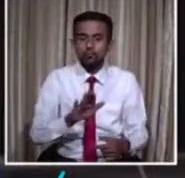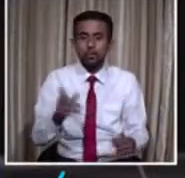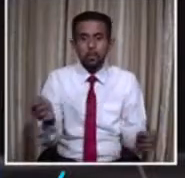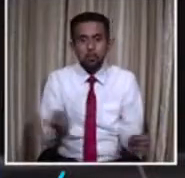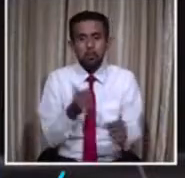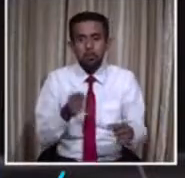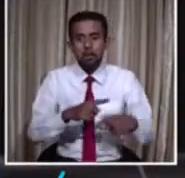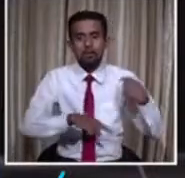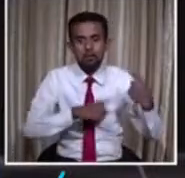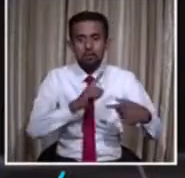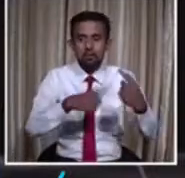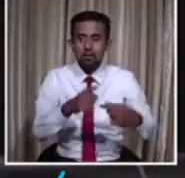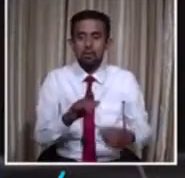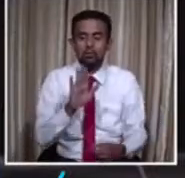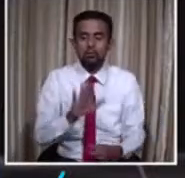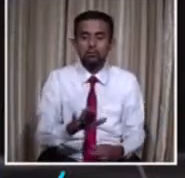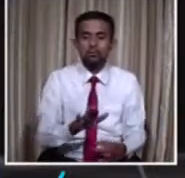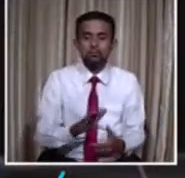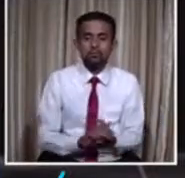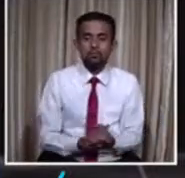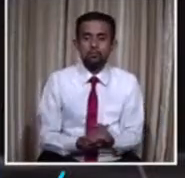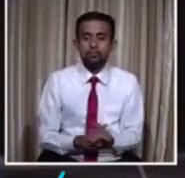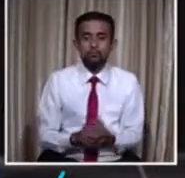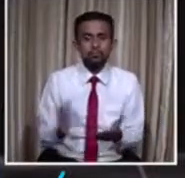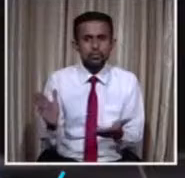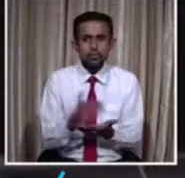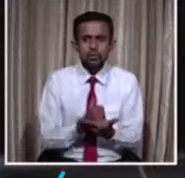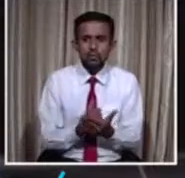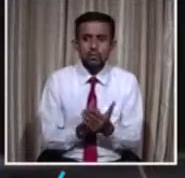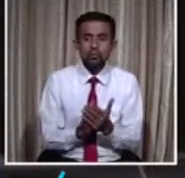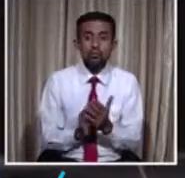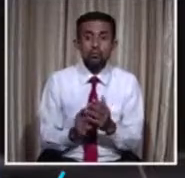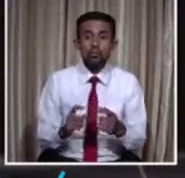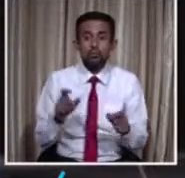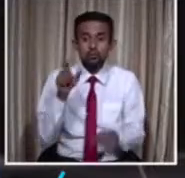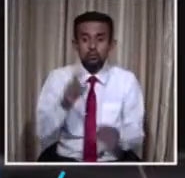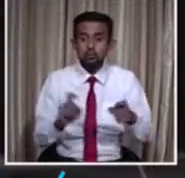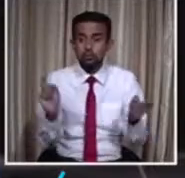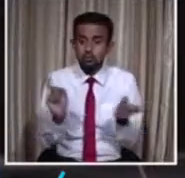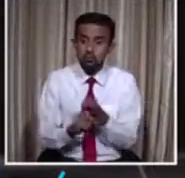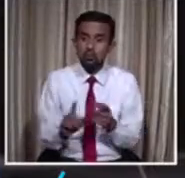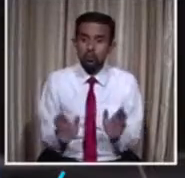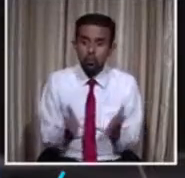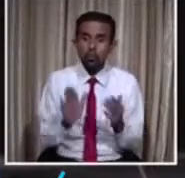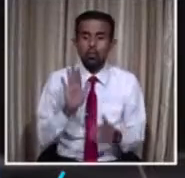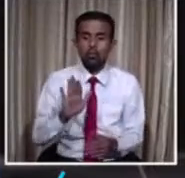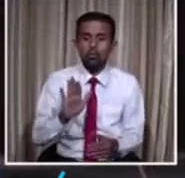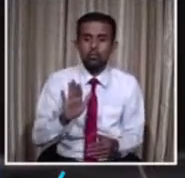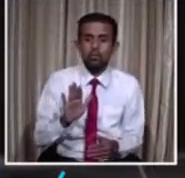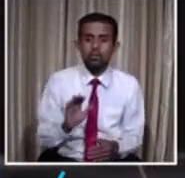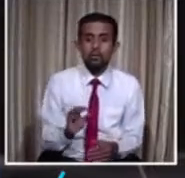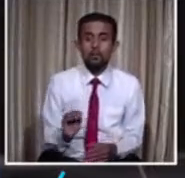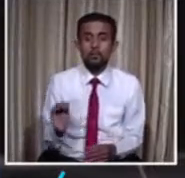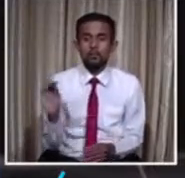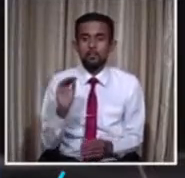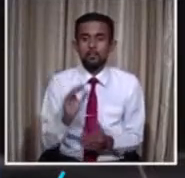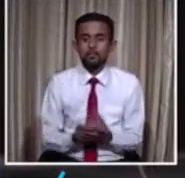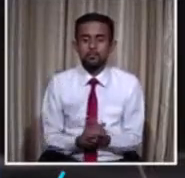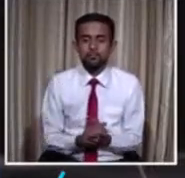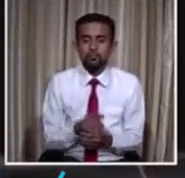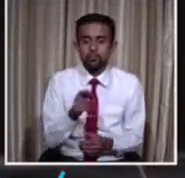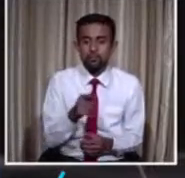ni lah dikata andona. Angga sempurna mana apa dah baca tiba doa. Ini sa,